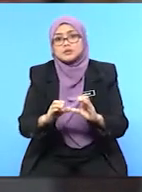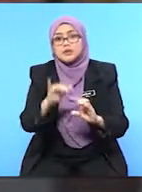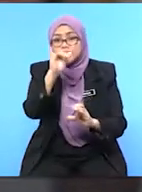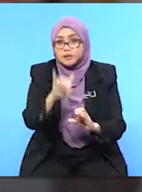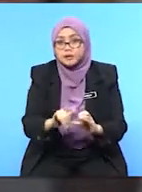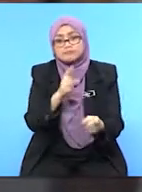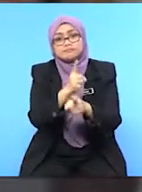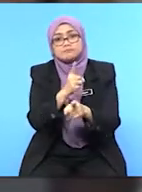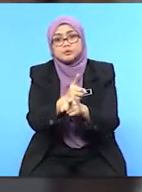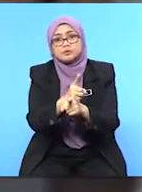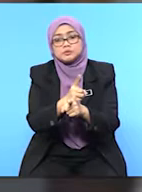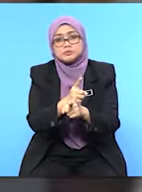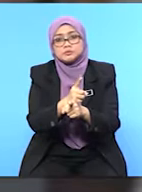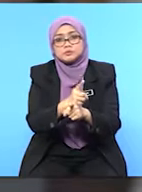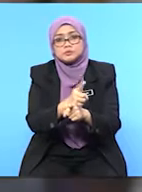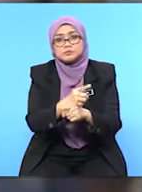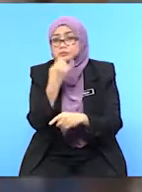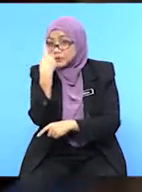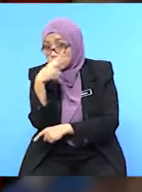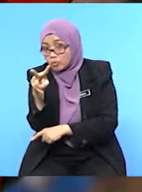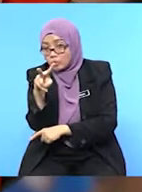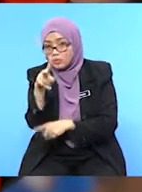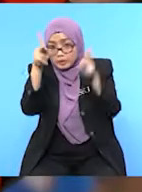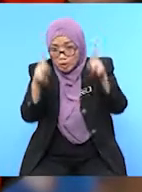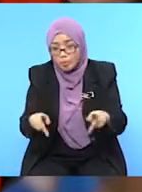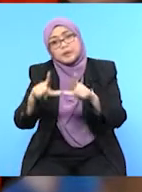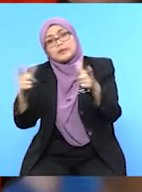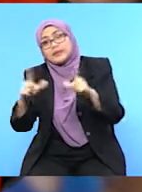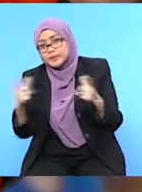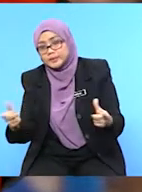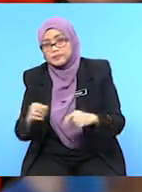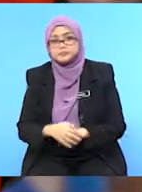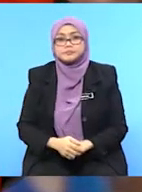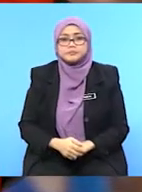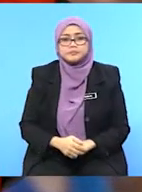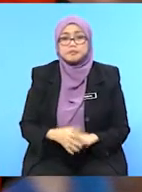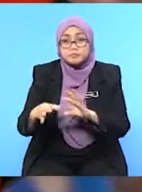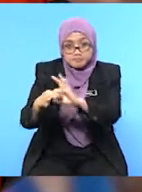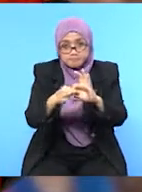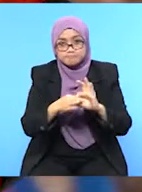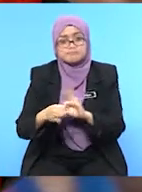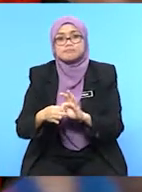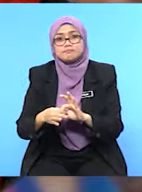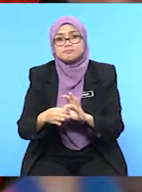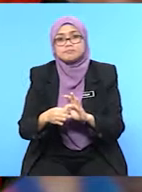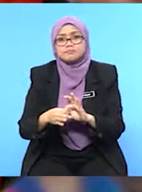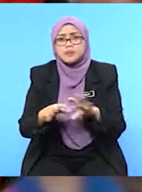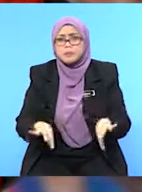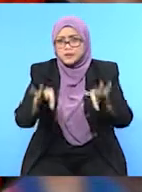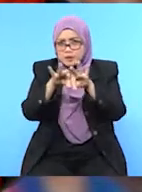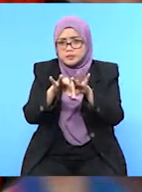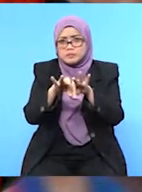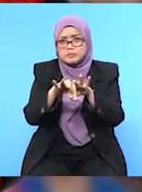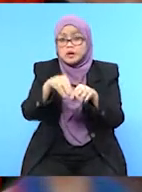kain tidak mengira SP Kauman baik maka segen Nurhana demikianlah para pelajar perpaduan Memangnya memainkan peranan yang penting